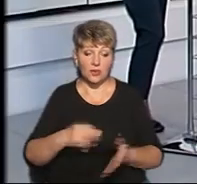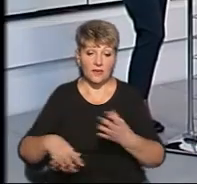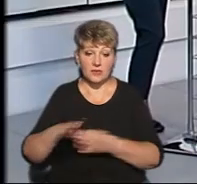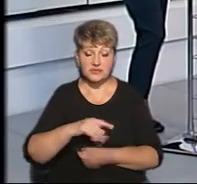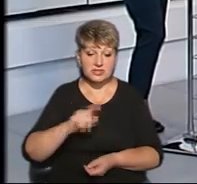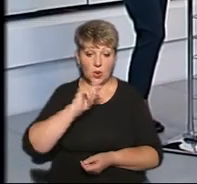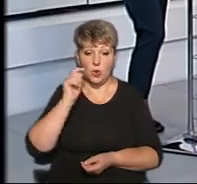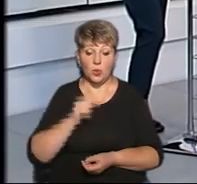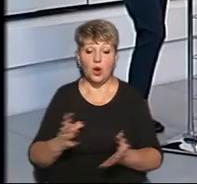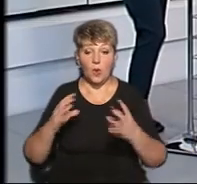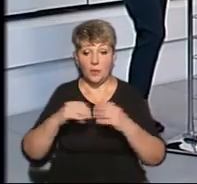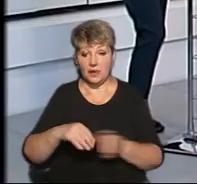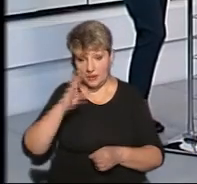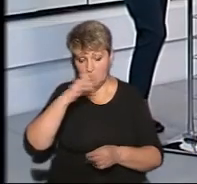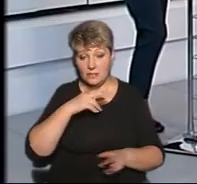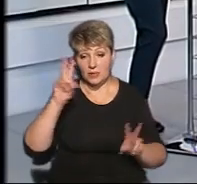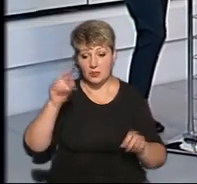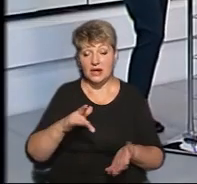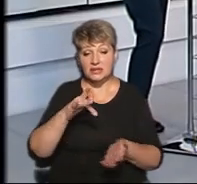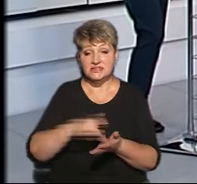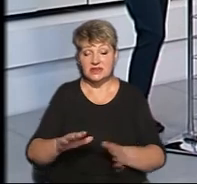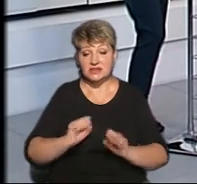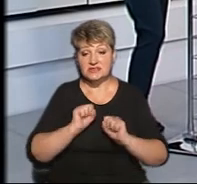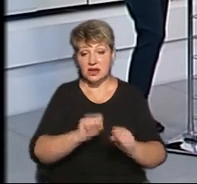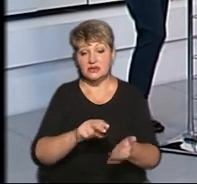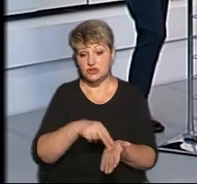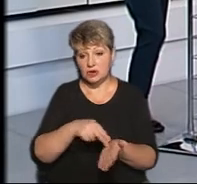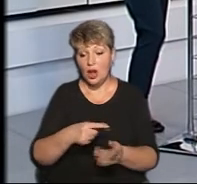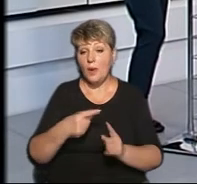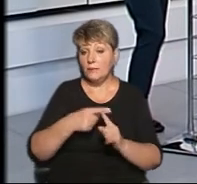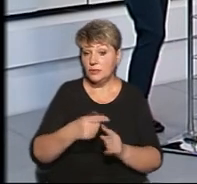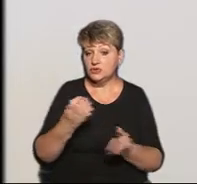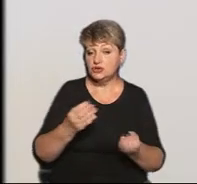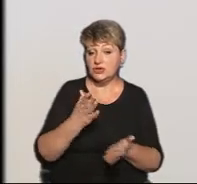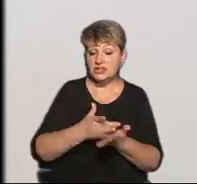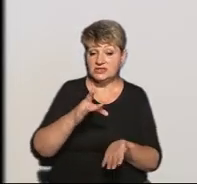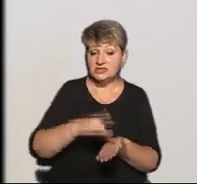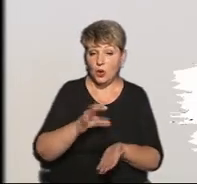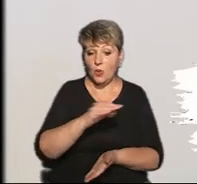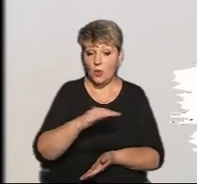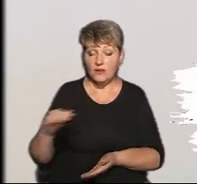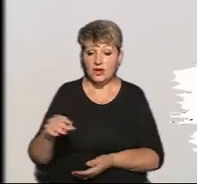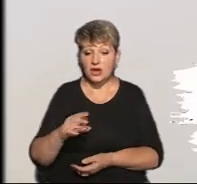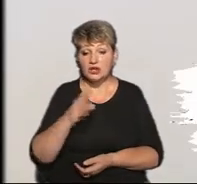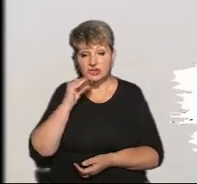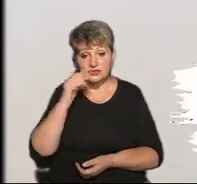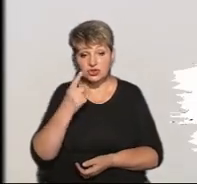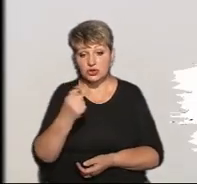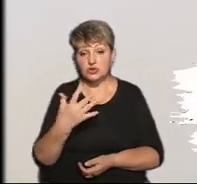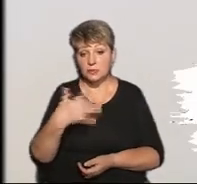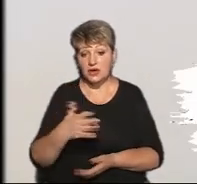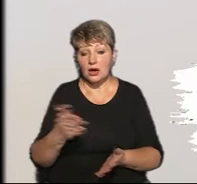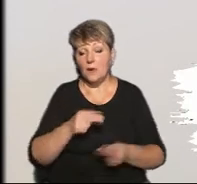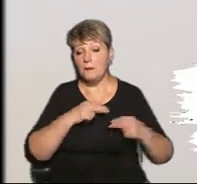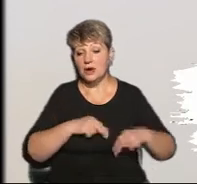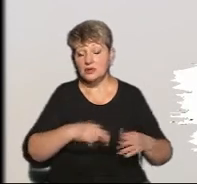Всеукраїнського об'єднання «Батьківщини» і центр захисту черкащан. Плюс ще в нас є центральний офіс на Шевченка 150, який теж працює в